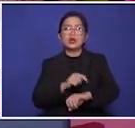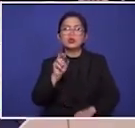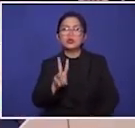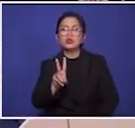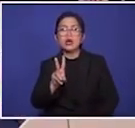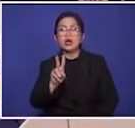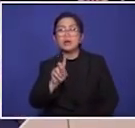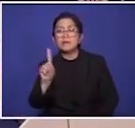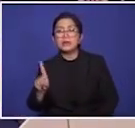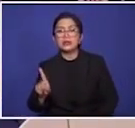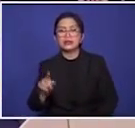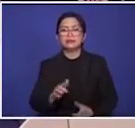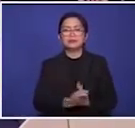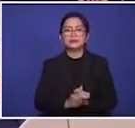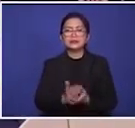silakan